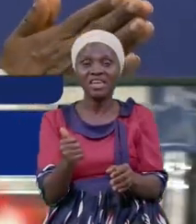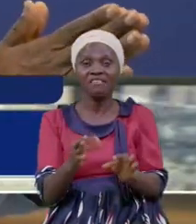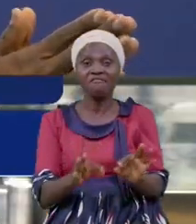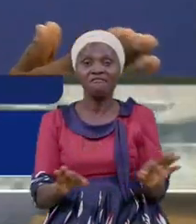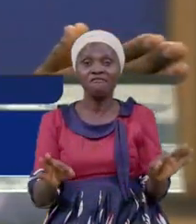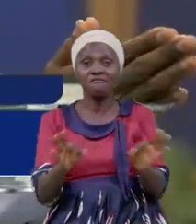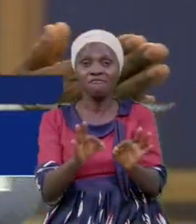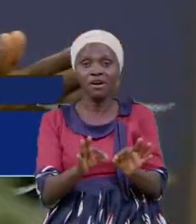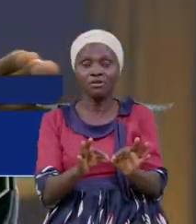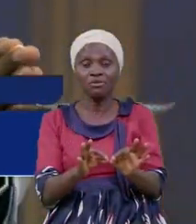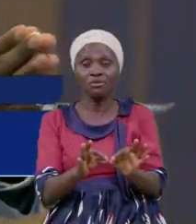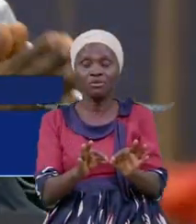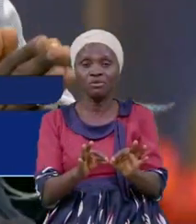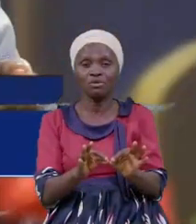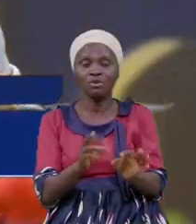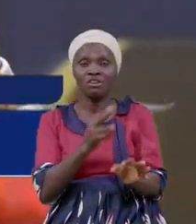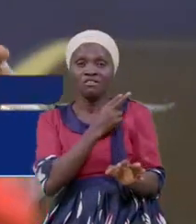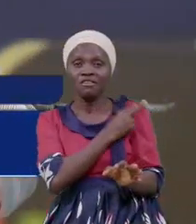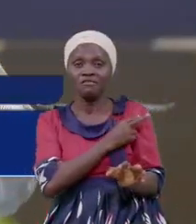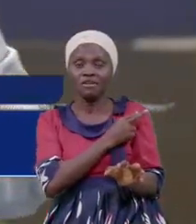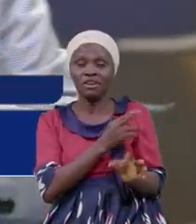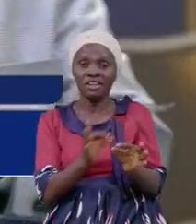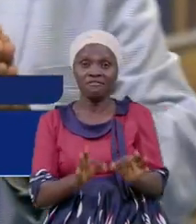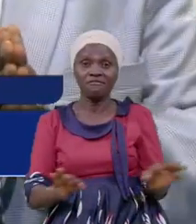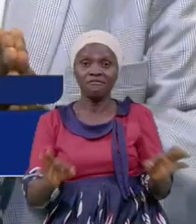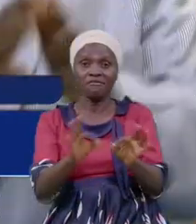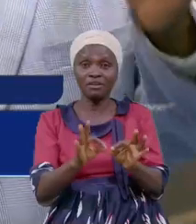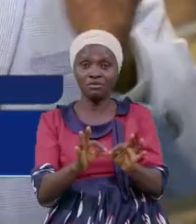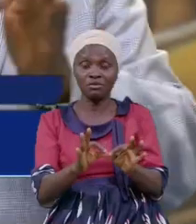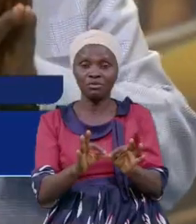former une femme motivée